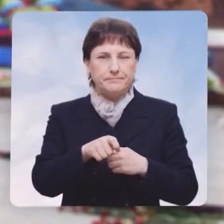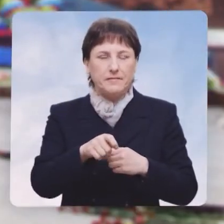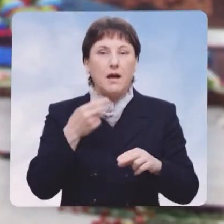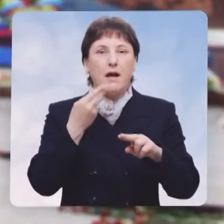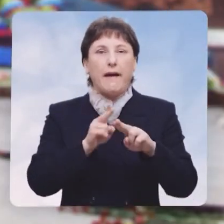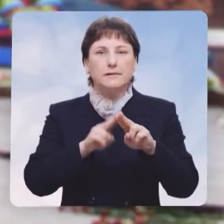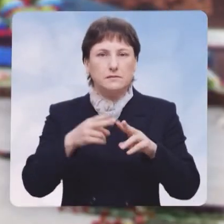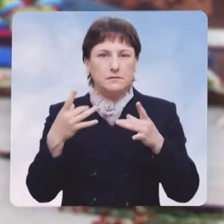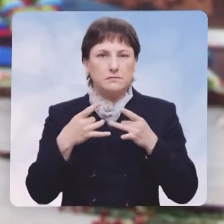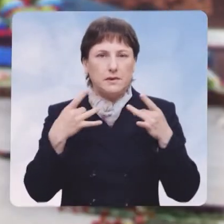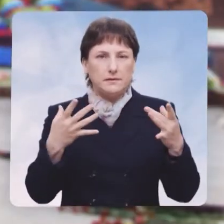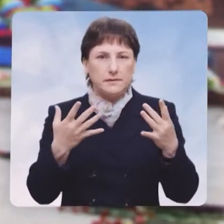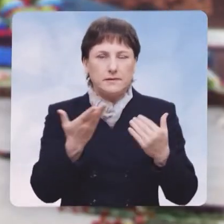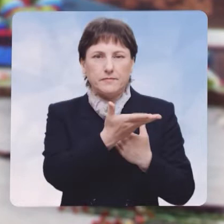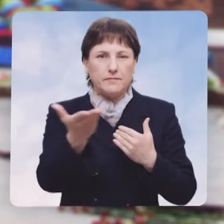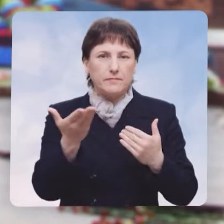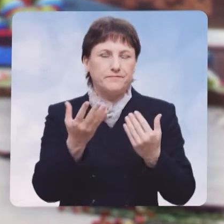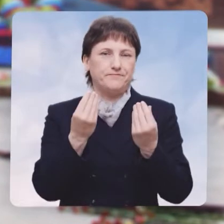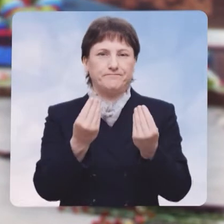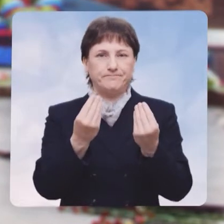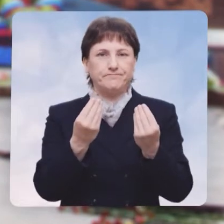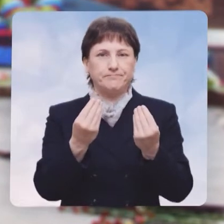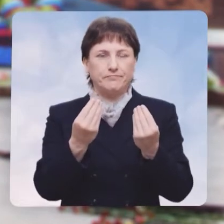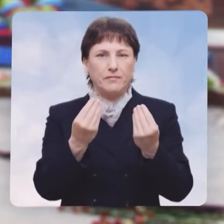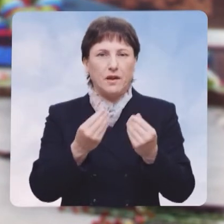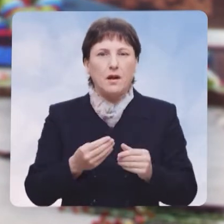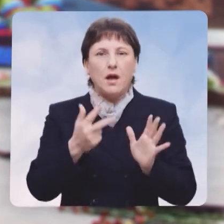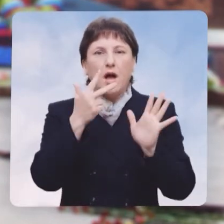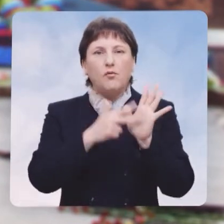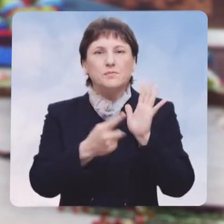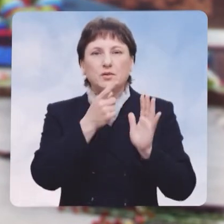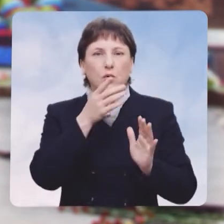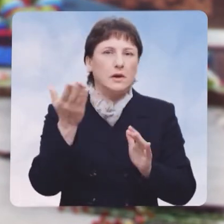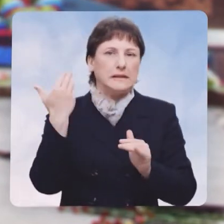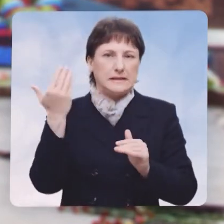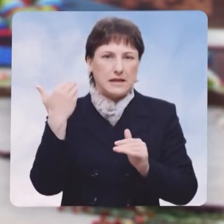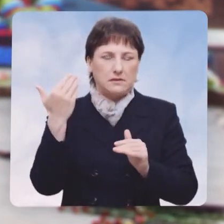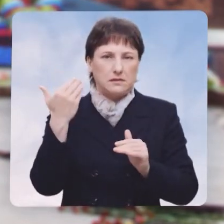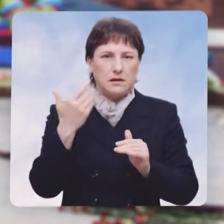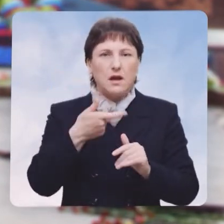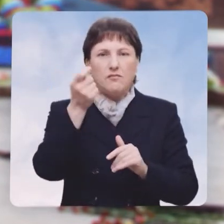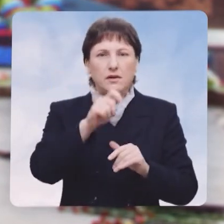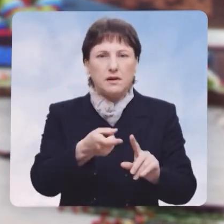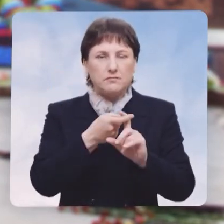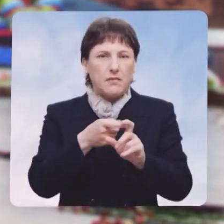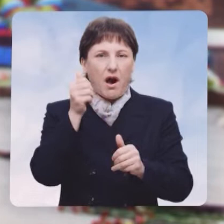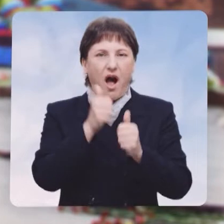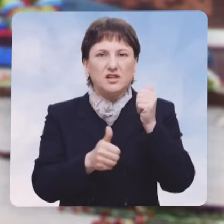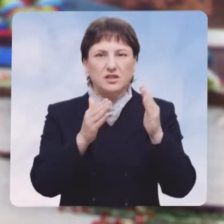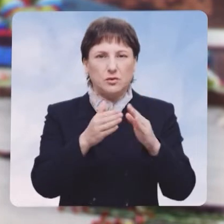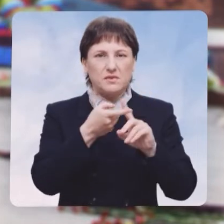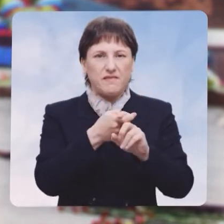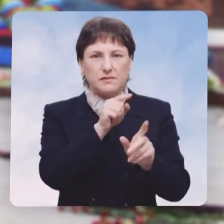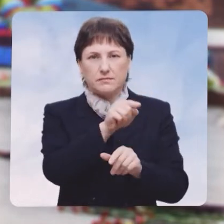Этот праздник для нас священный. 81 год назад война вошла в каждый дом,